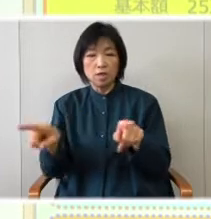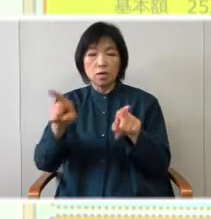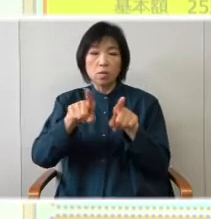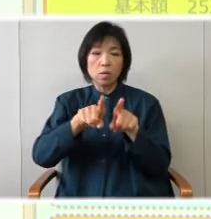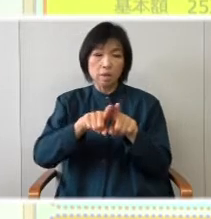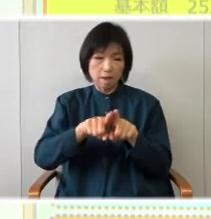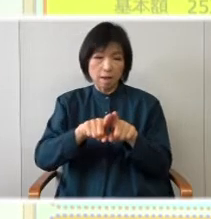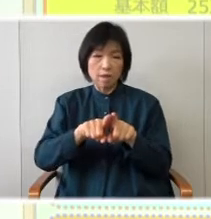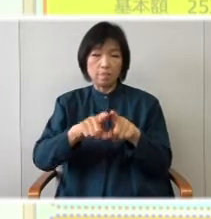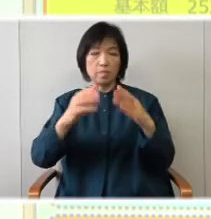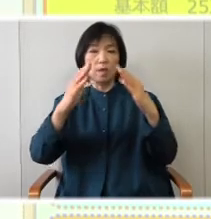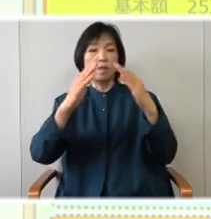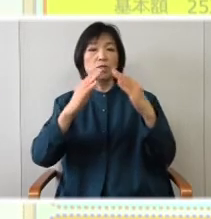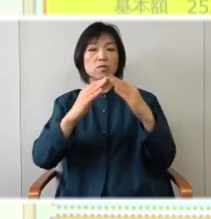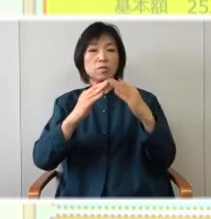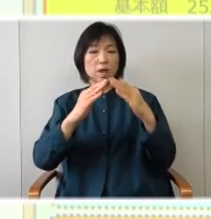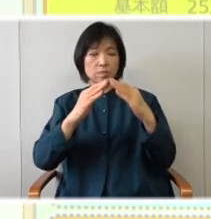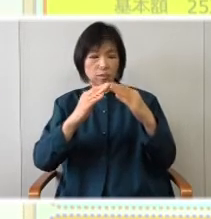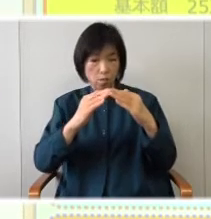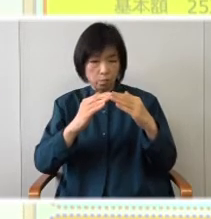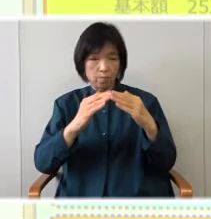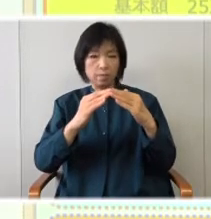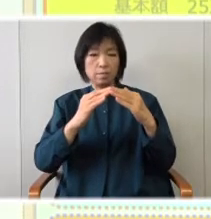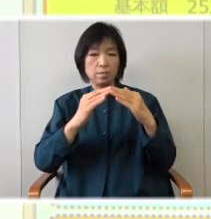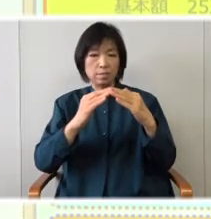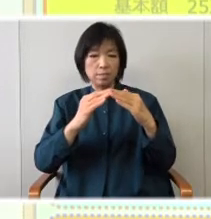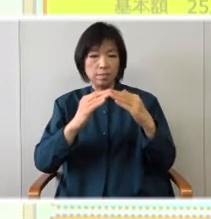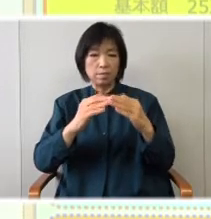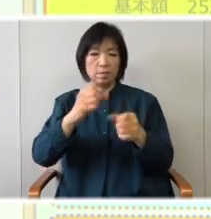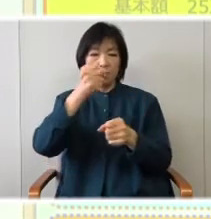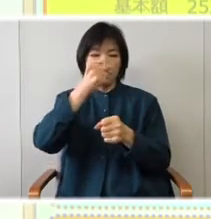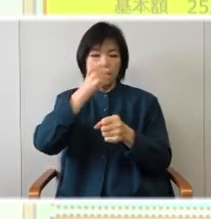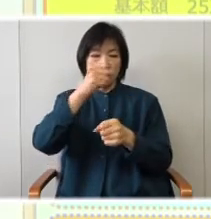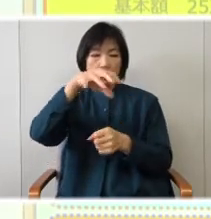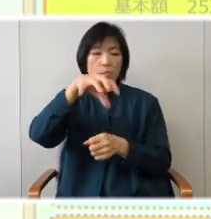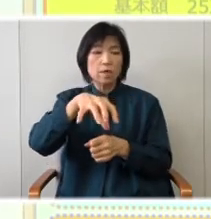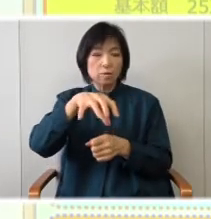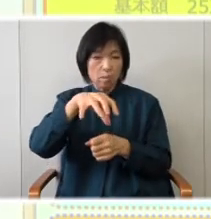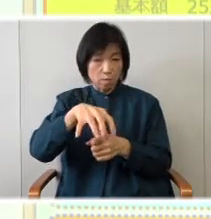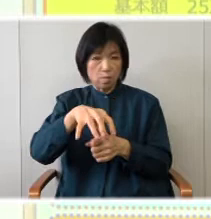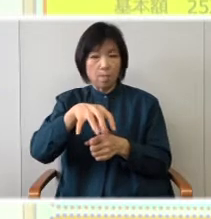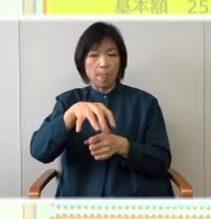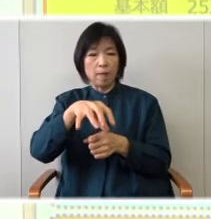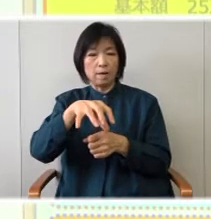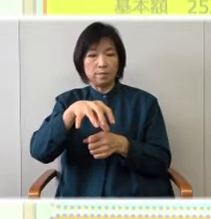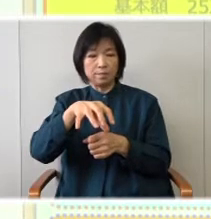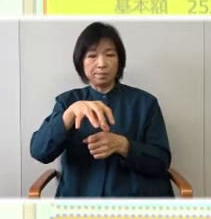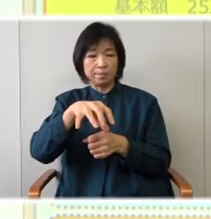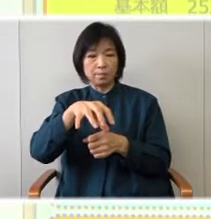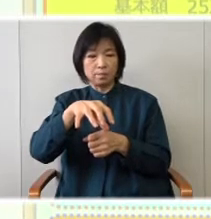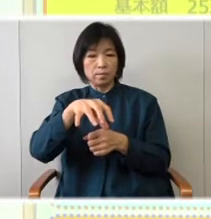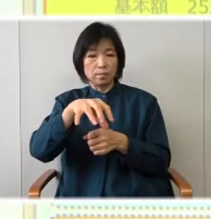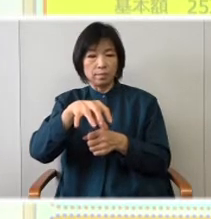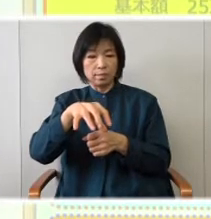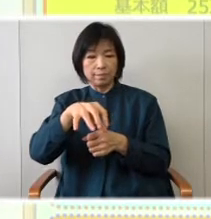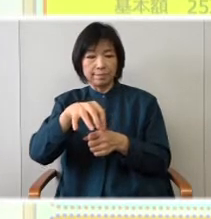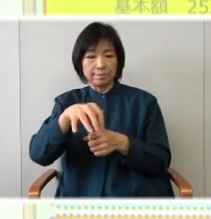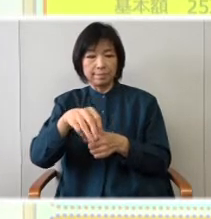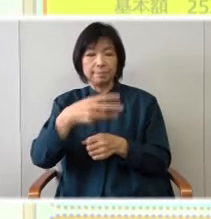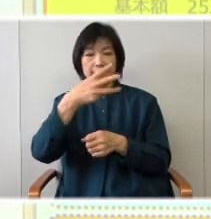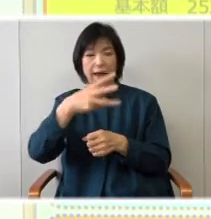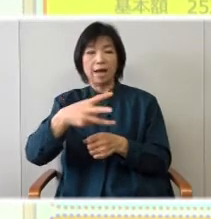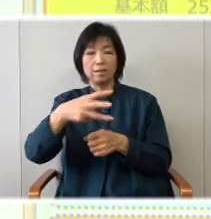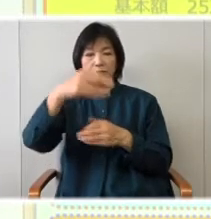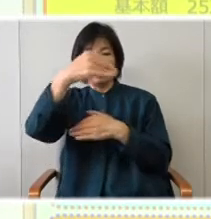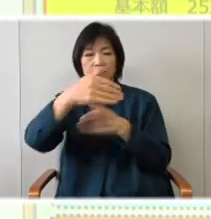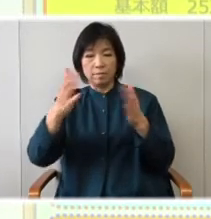った、住宅誘導区域を主に、まあ、1箇所あたり2区画以上の分譲を基本として